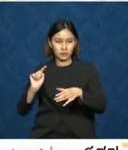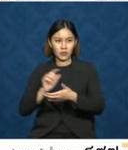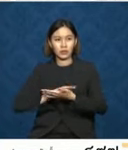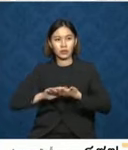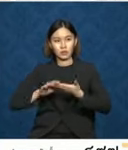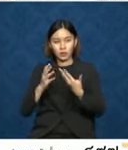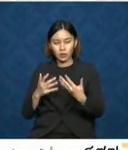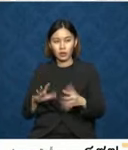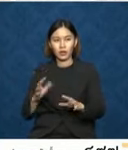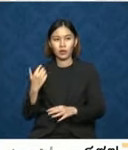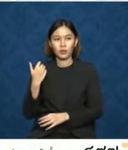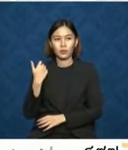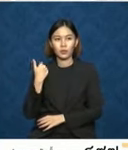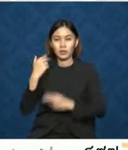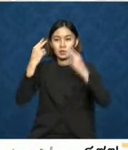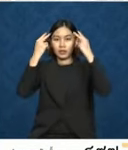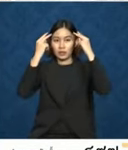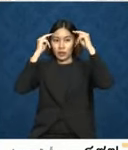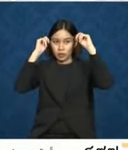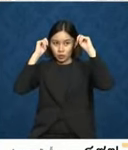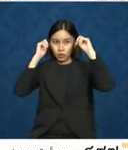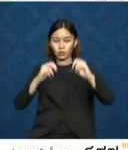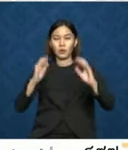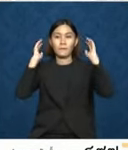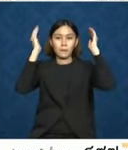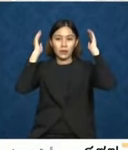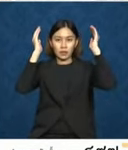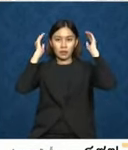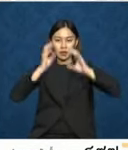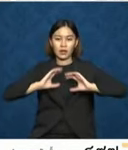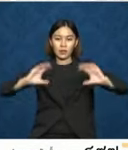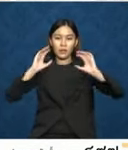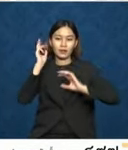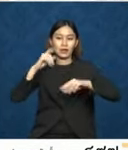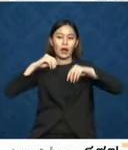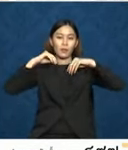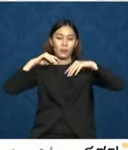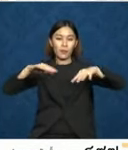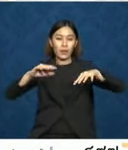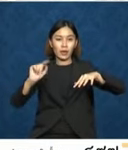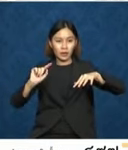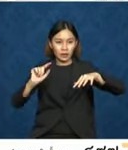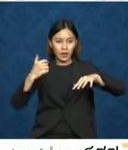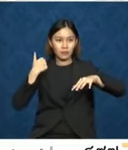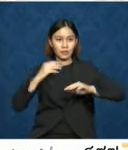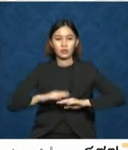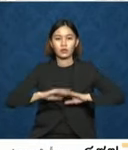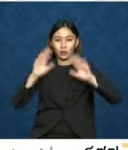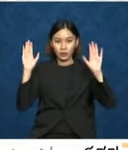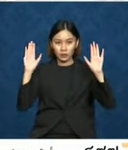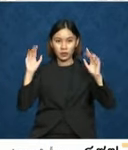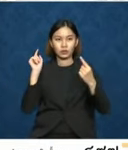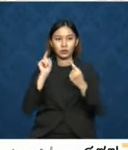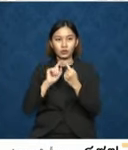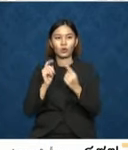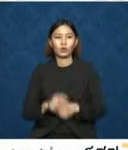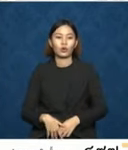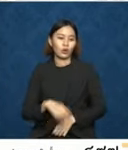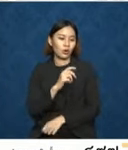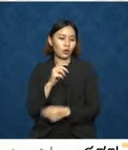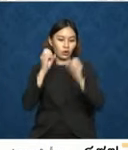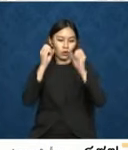สิ้นแล้วมีท่านนายกรมตีและโฆษกรัฐบาลให้มาแถลงข่าวว่ามีการยกเลิกการให้ครูอยู่